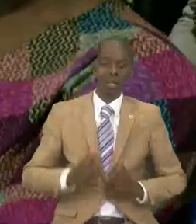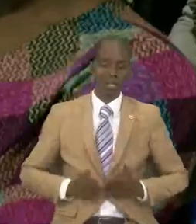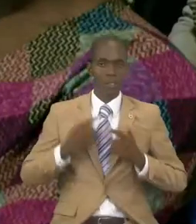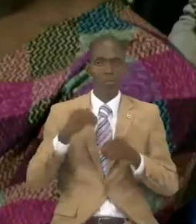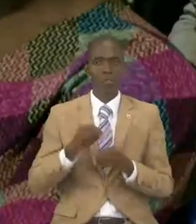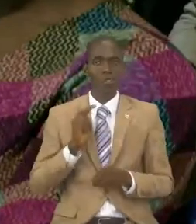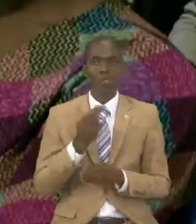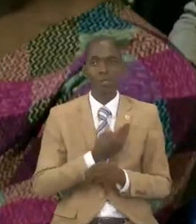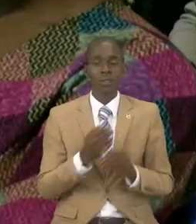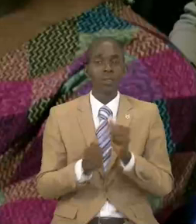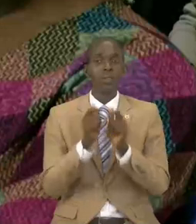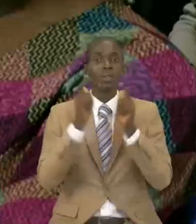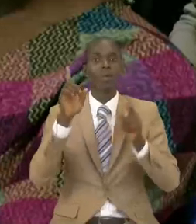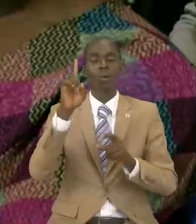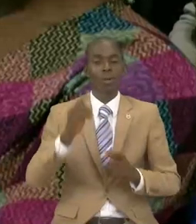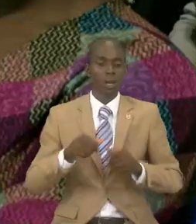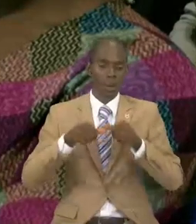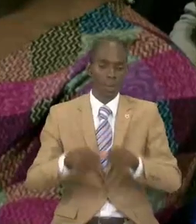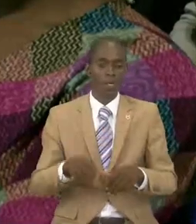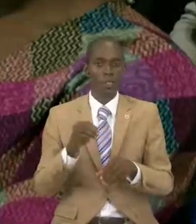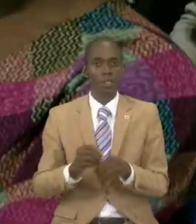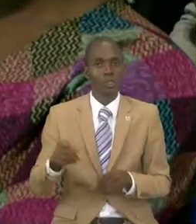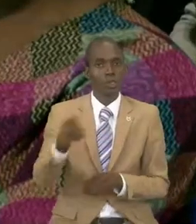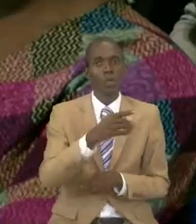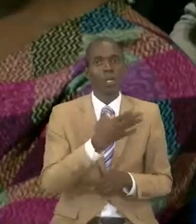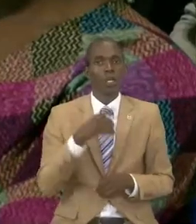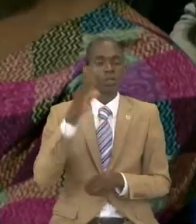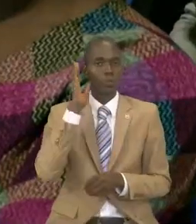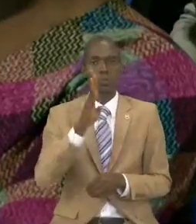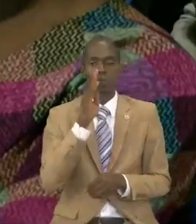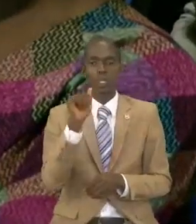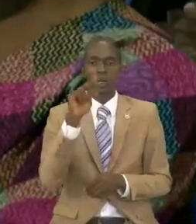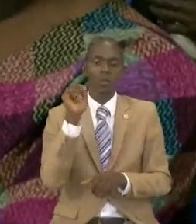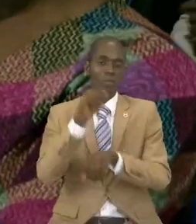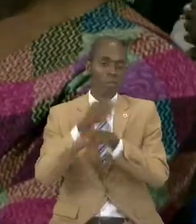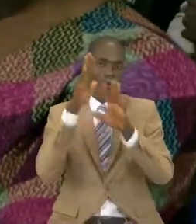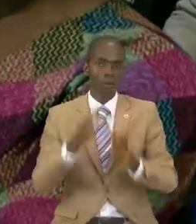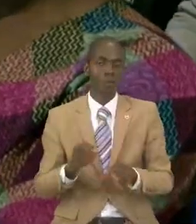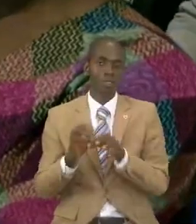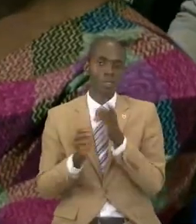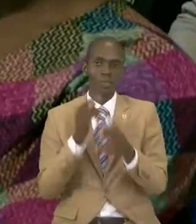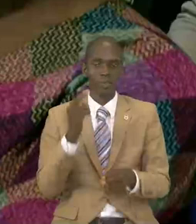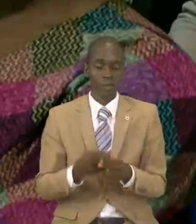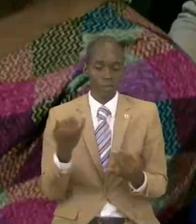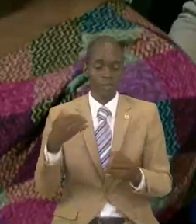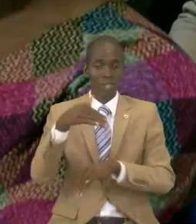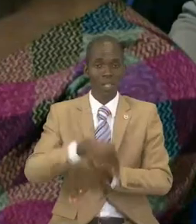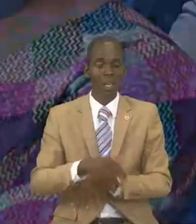de nous. Le plus grand demeure en toi et tu seras un vainqueur. Ce soir,